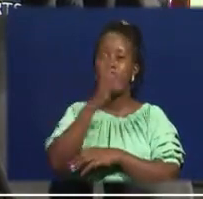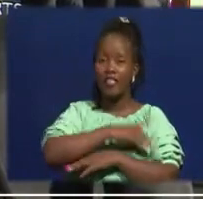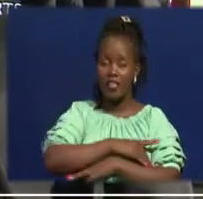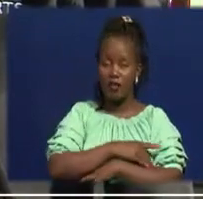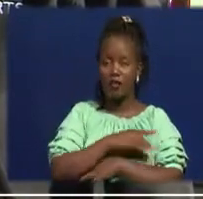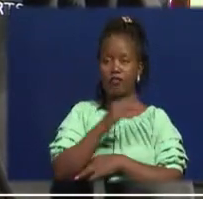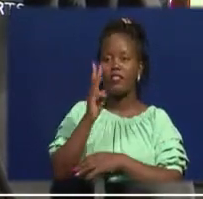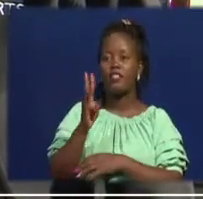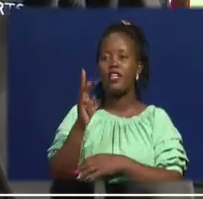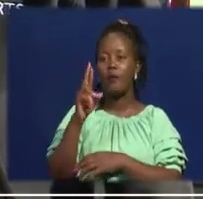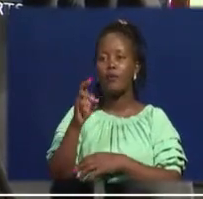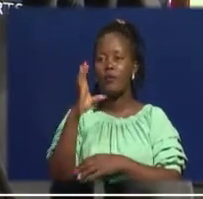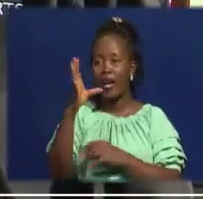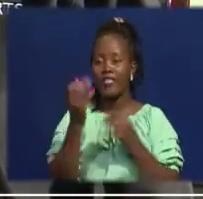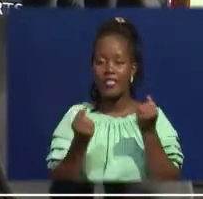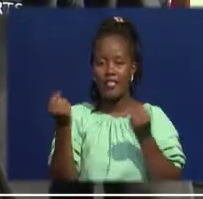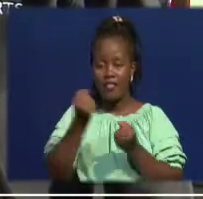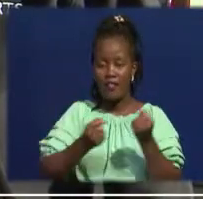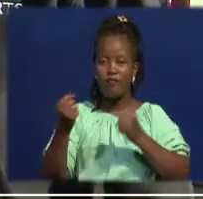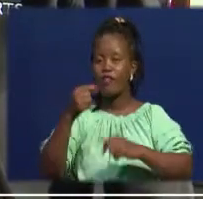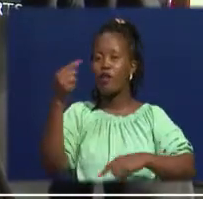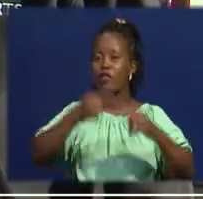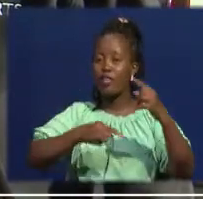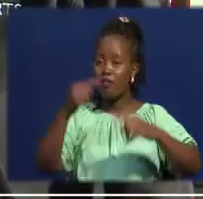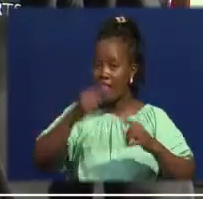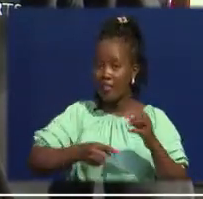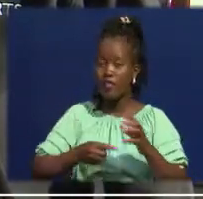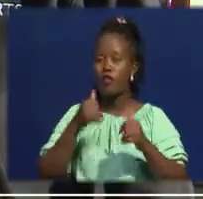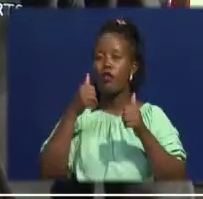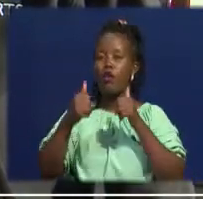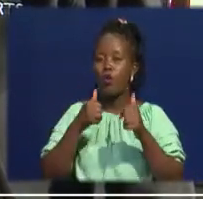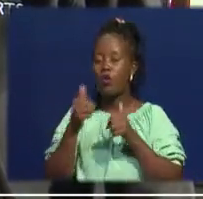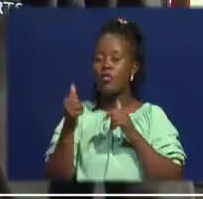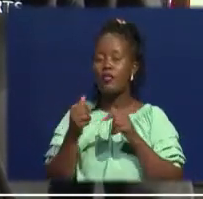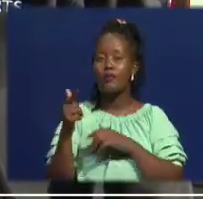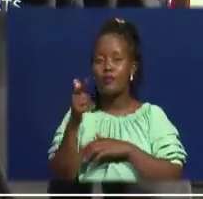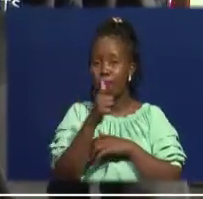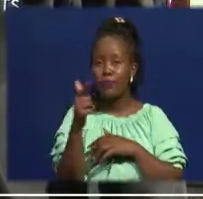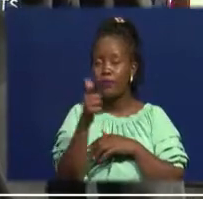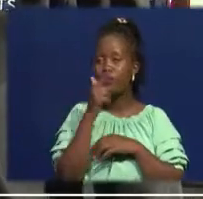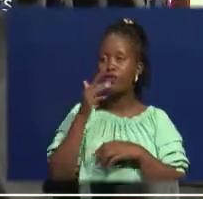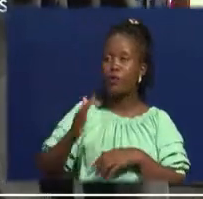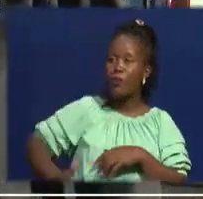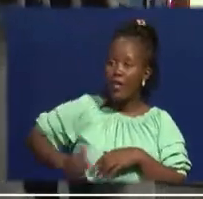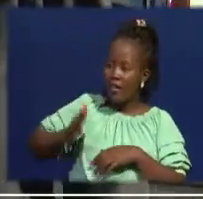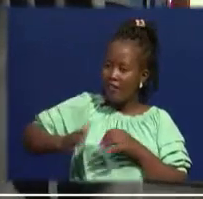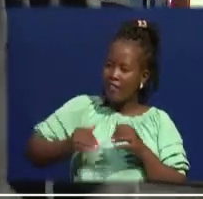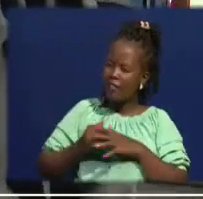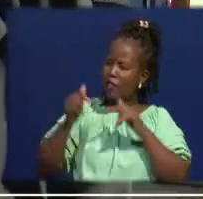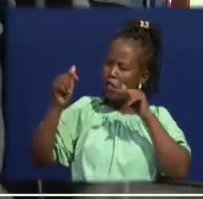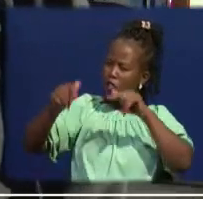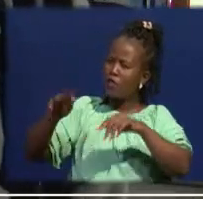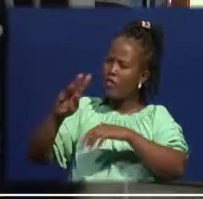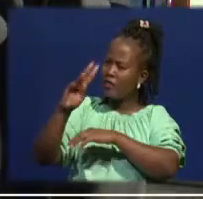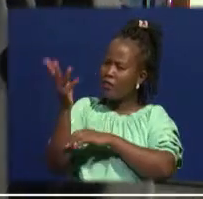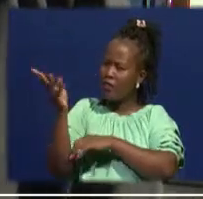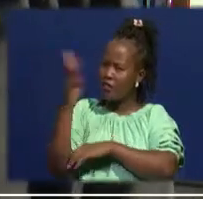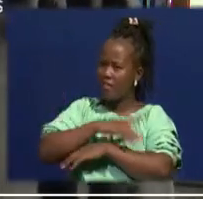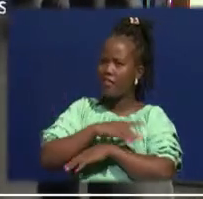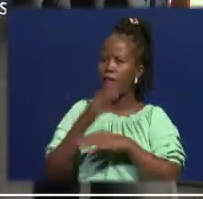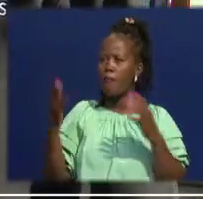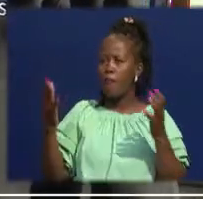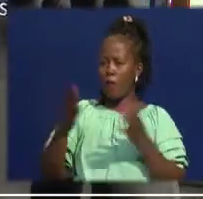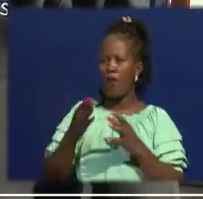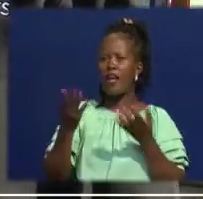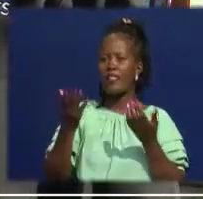WRC Safari, mashindano ambayo yanatoka kwa moja kutoka mji Naivasha, siku ene ambayo tumeshuhudia bingwa wa dunia Kale